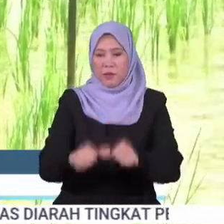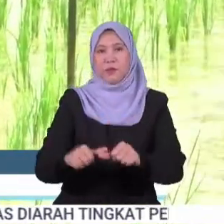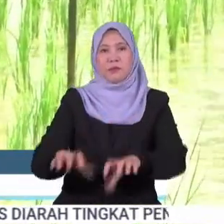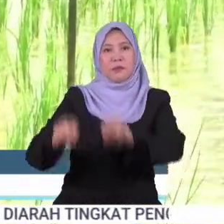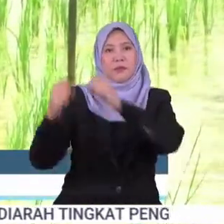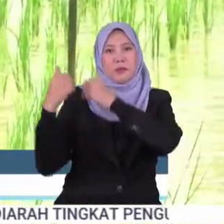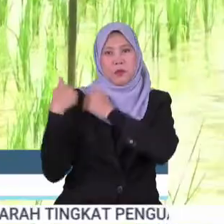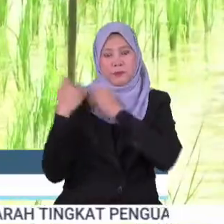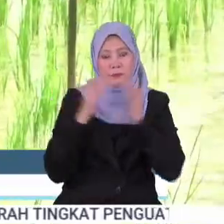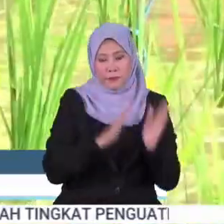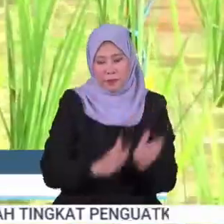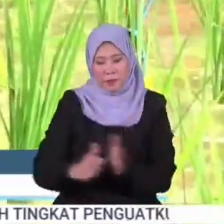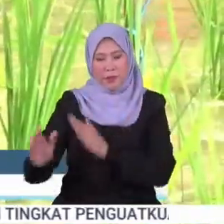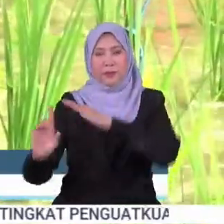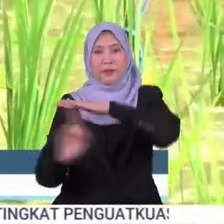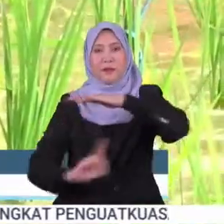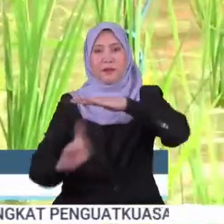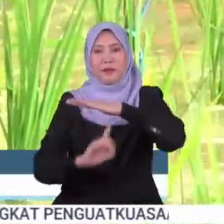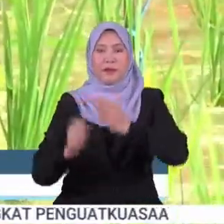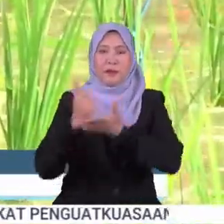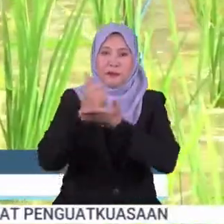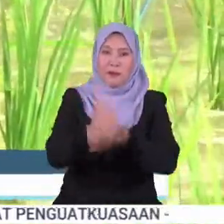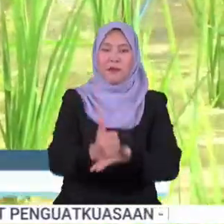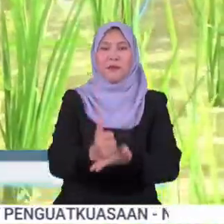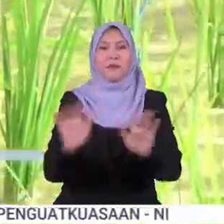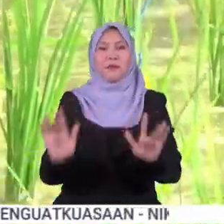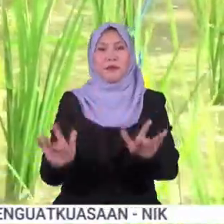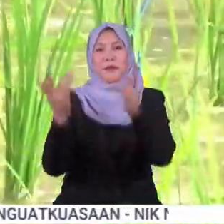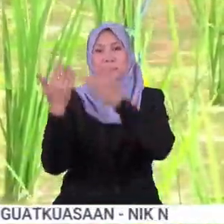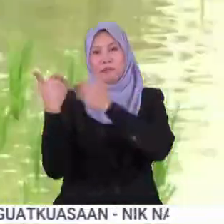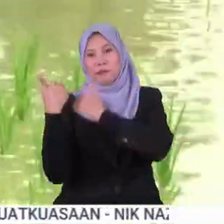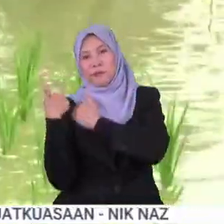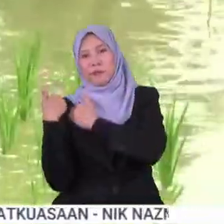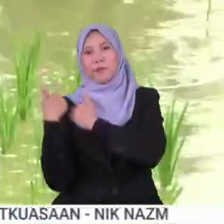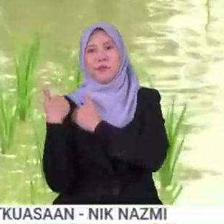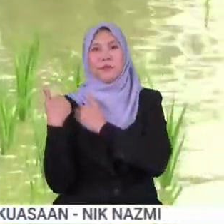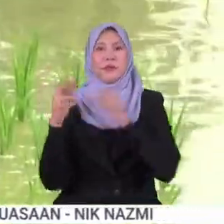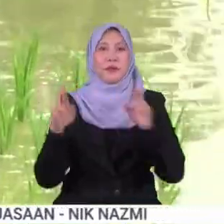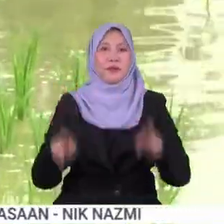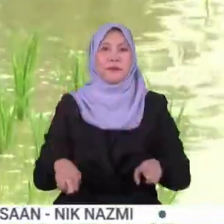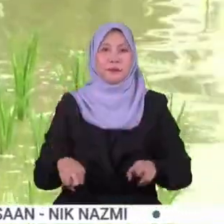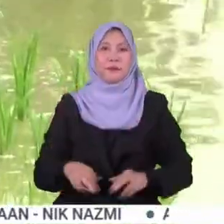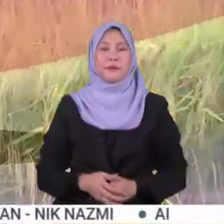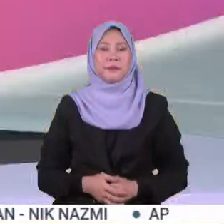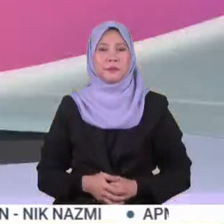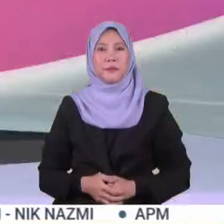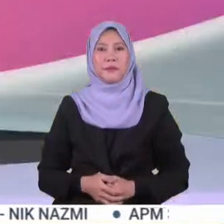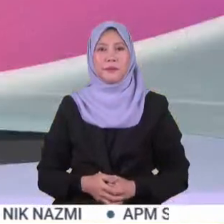bertanggungjawab dalam merancang dasar dan membantu meringankan beban rakyat.